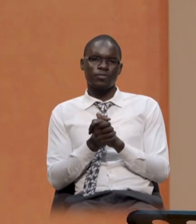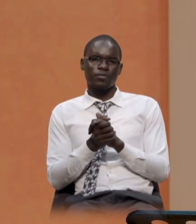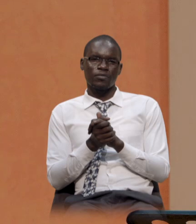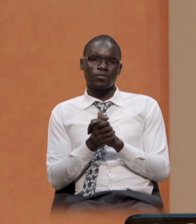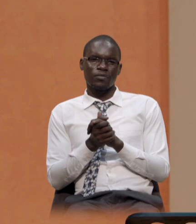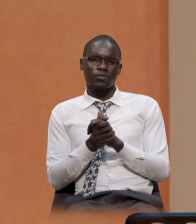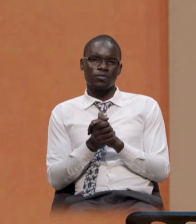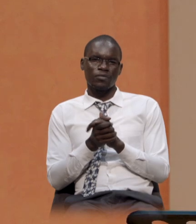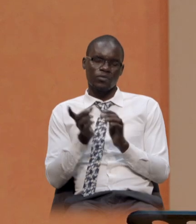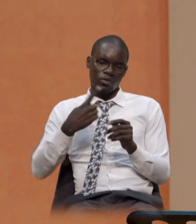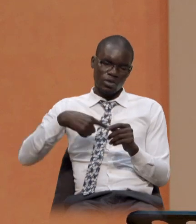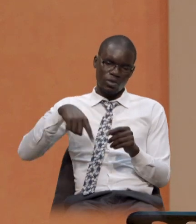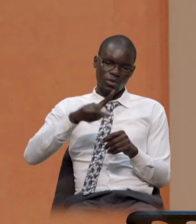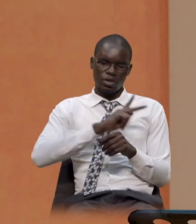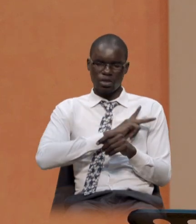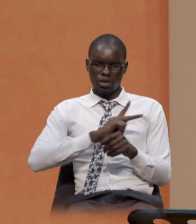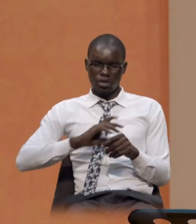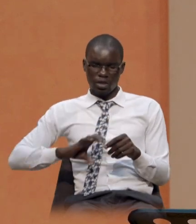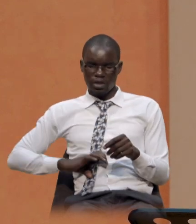Sisi kama Wakristo